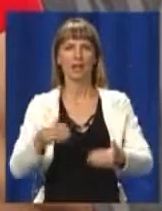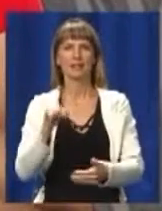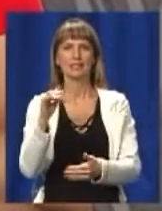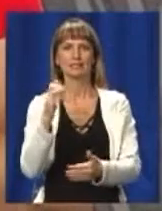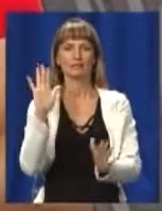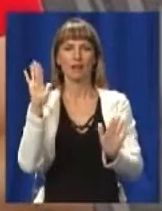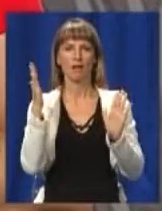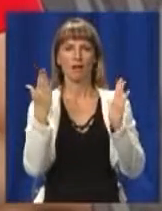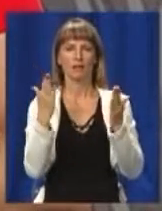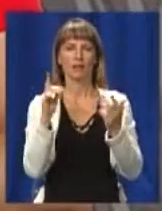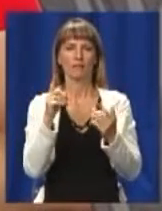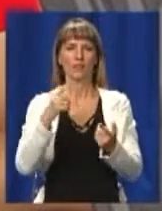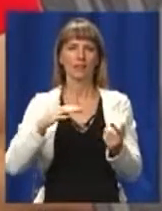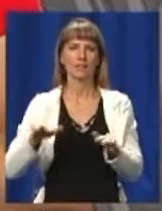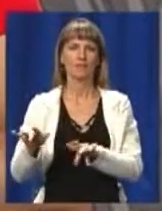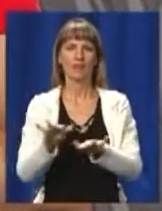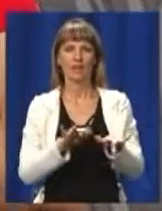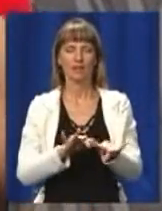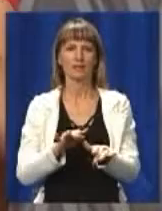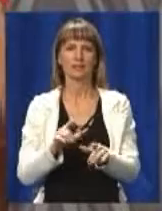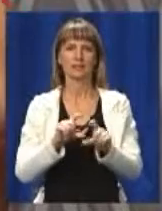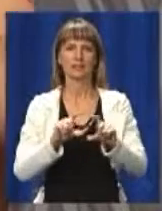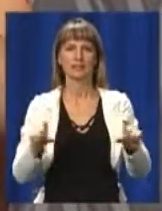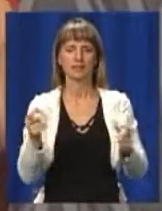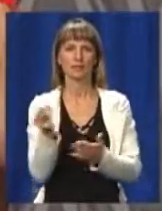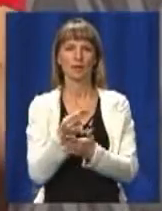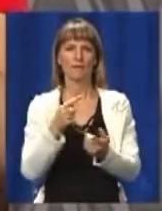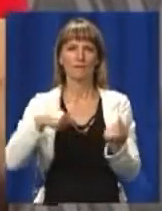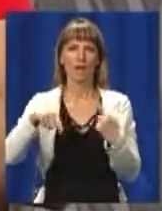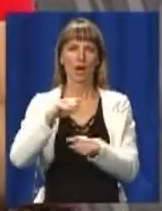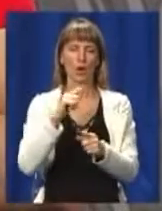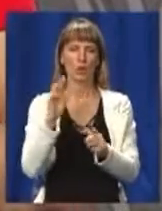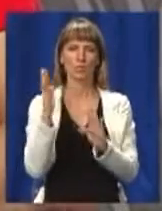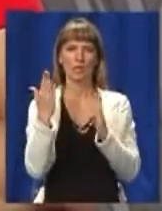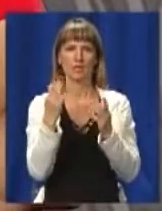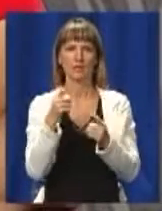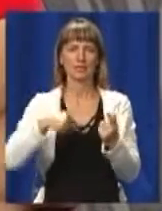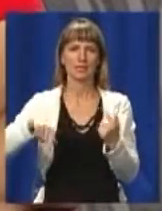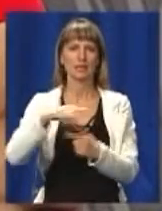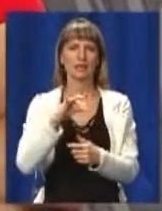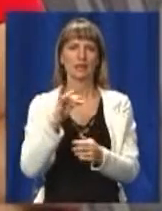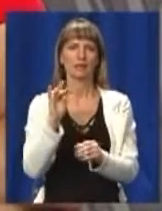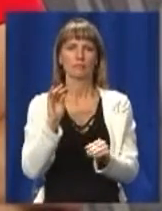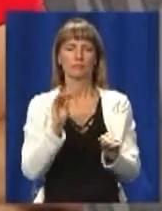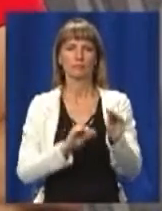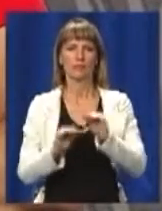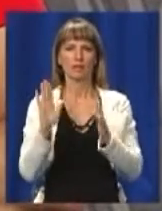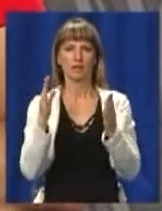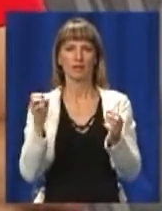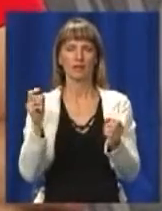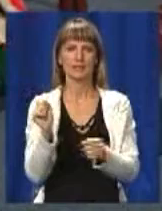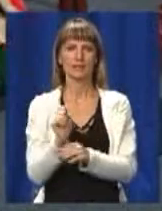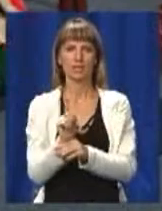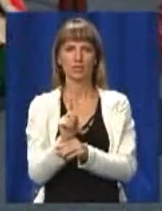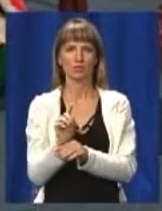вони рухались внаслідок обертання диска чи стрічки з малюнками, які от навколо дзеркал цих їздили. І система дзеркал підсвічувалась